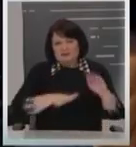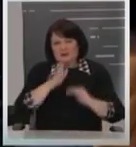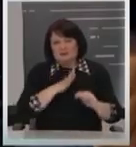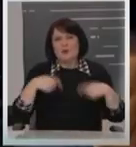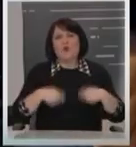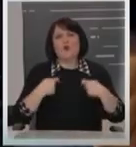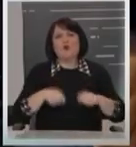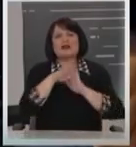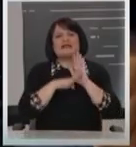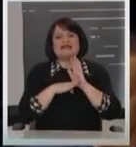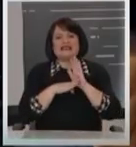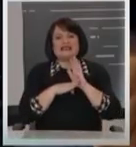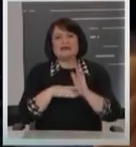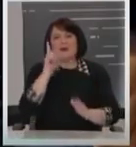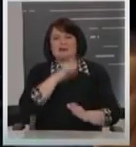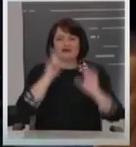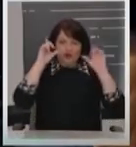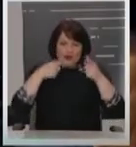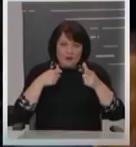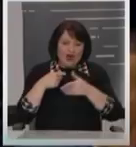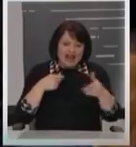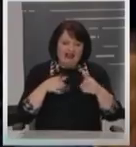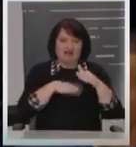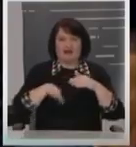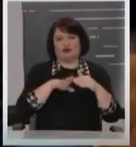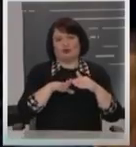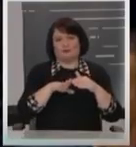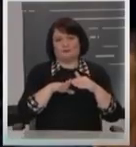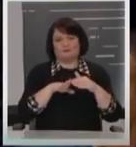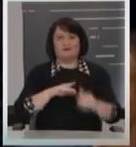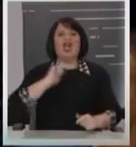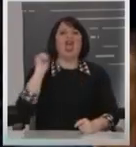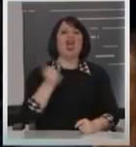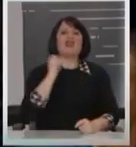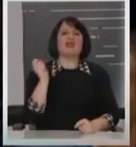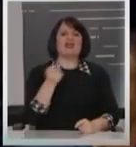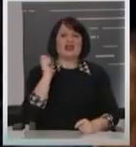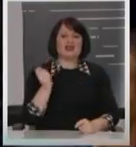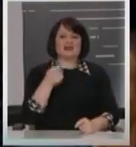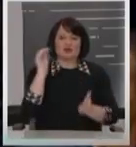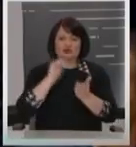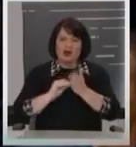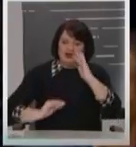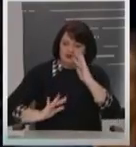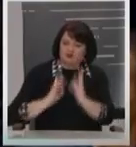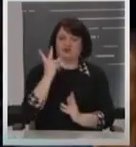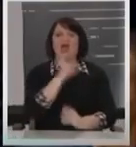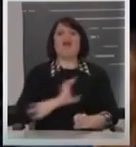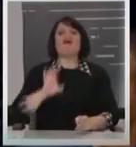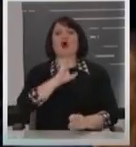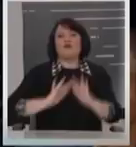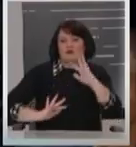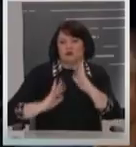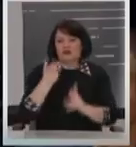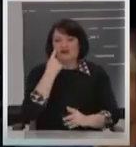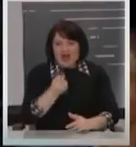πλουτοκρατικό σύστημα, η ψευτοδημοκρατία της Δύσεως. Τον εθνικισμό που αναγεννιέται σε ολόκληρη την Ευρώπη και που